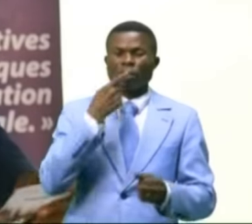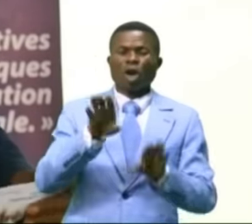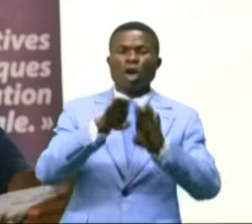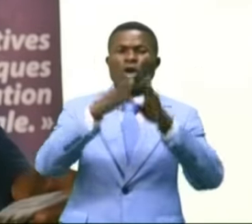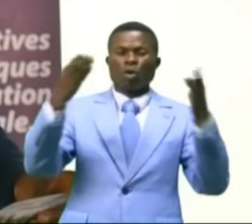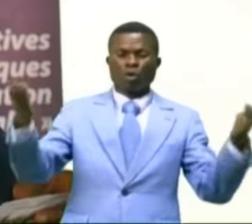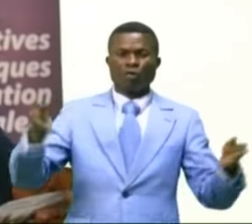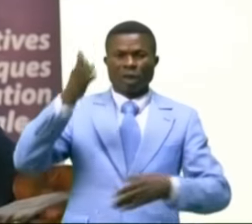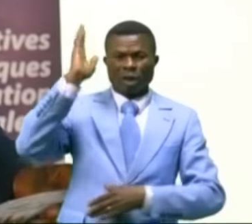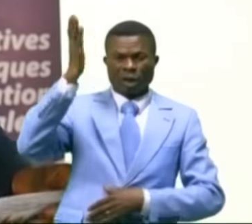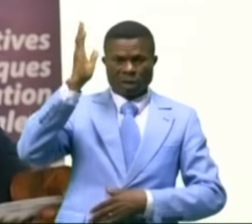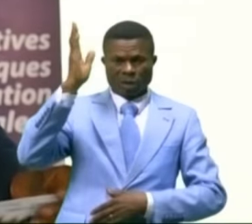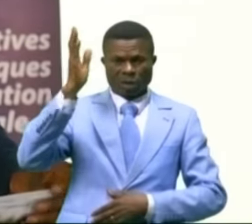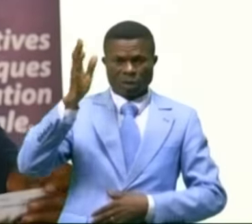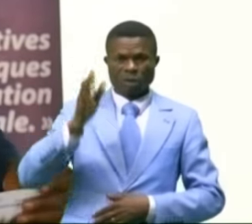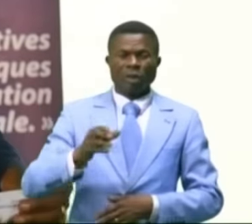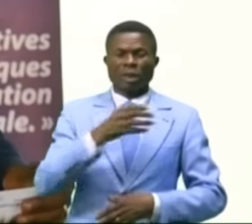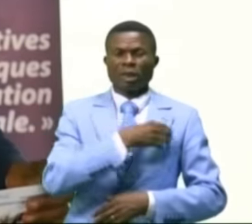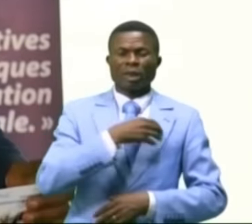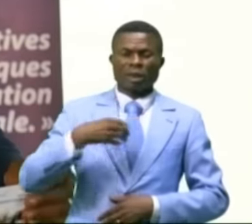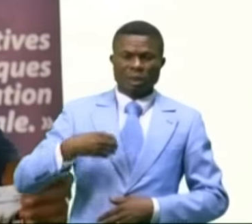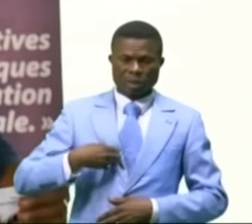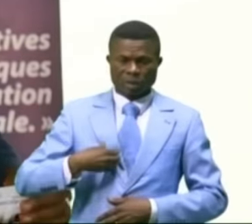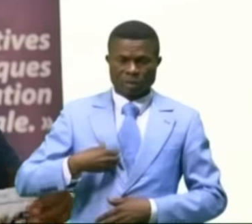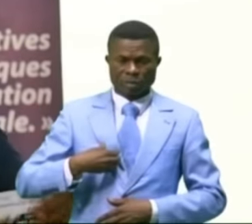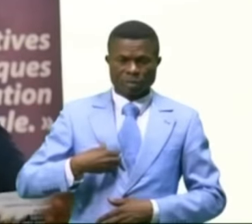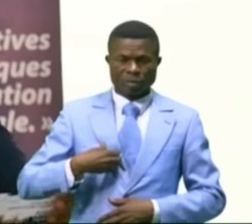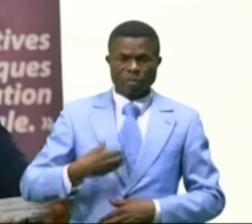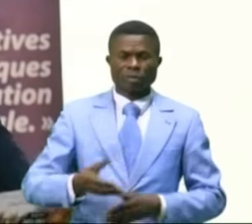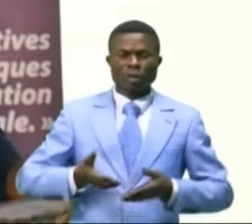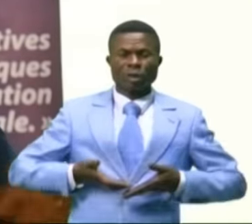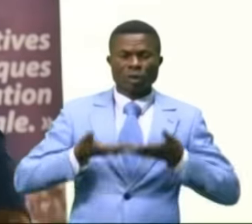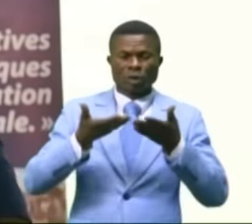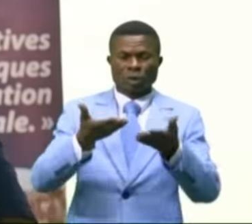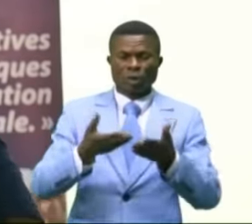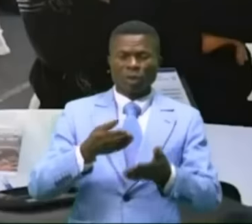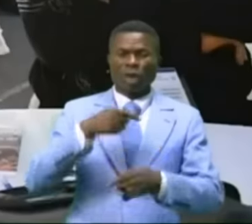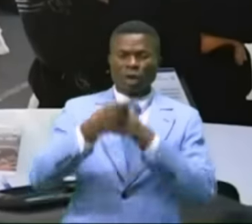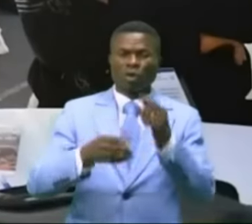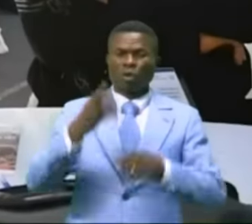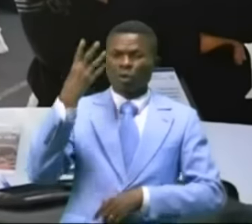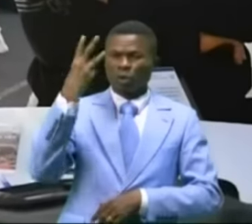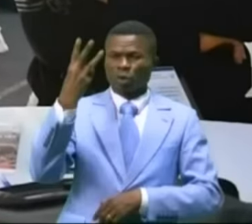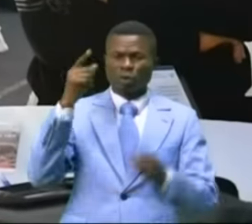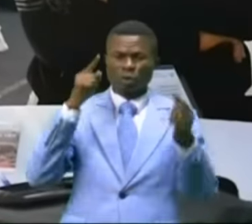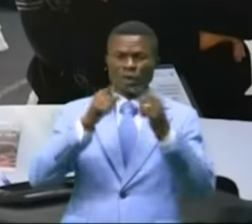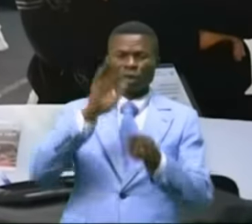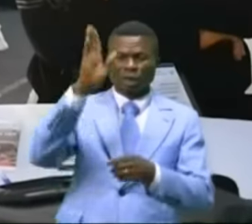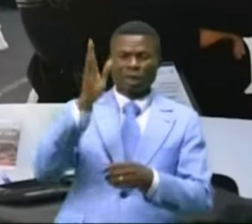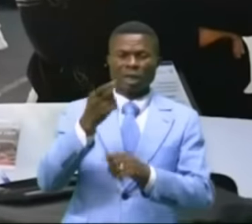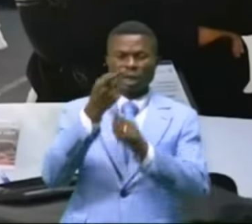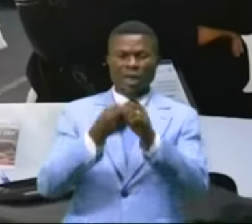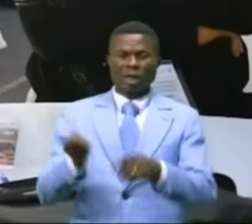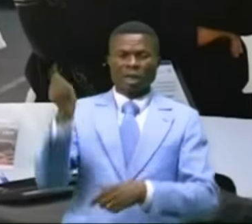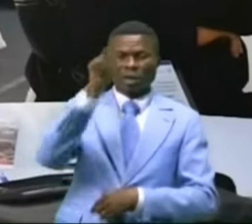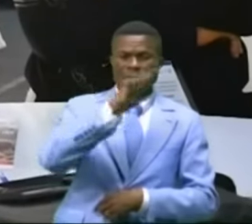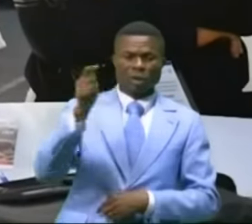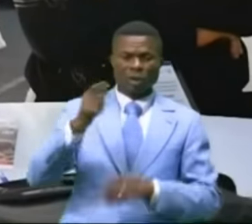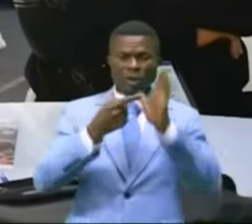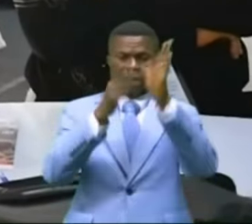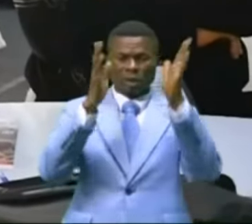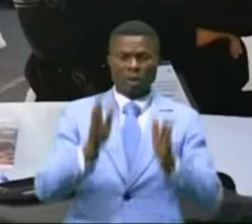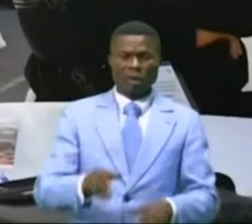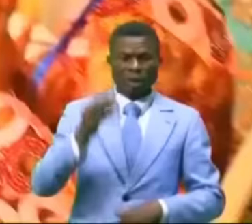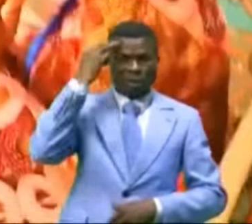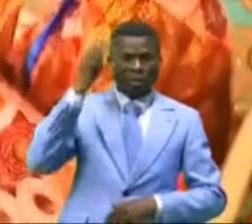nationale Women Mining DRC qui s'étend du 3 au 5 avril. C'est en ces termes que le représentant de la